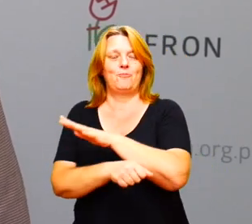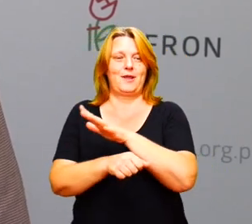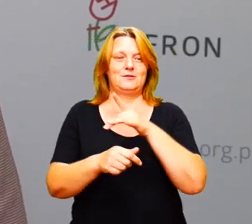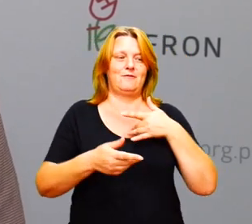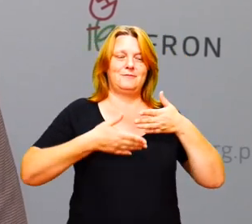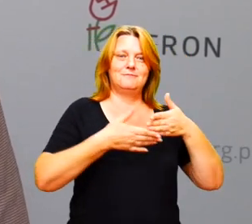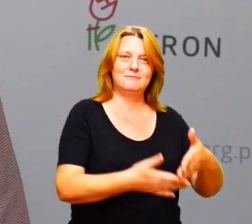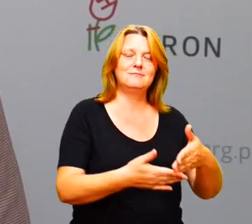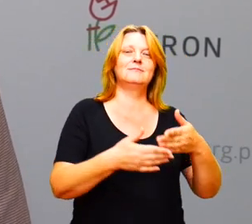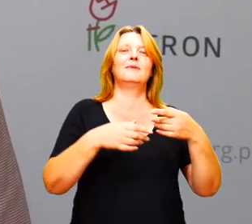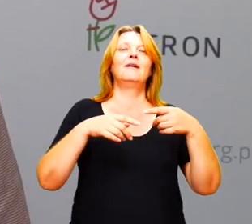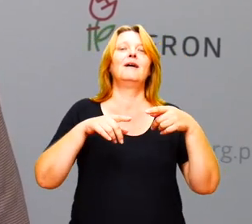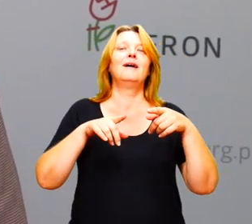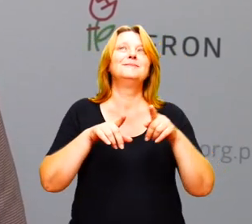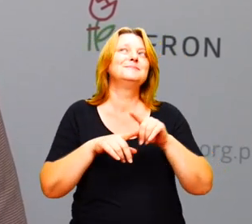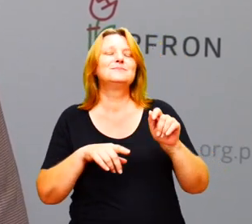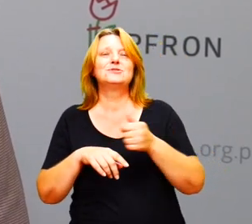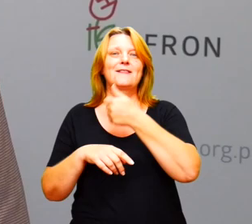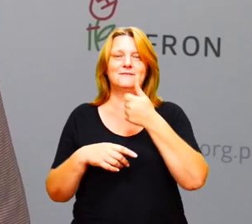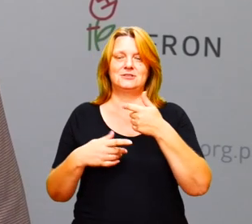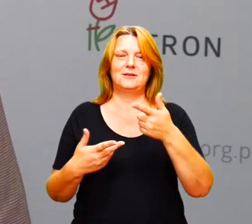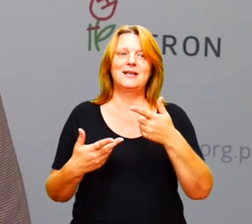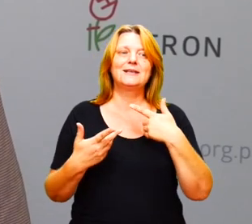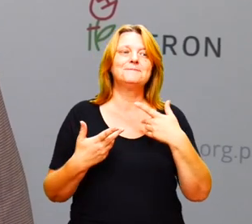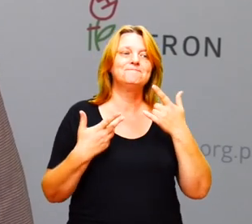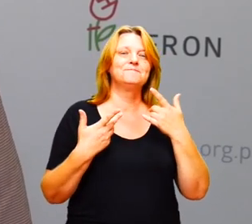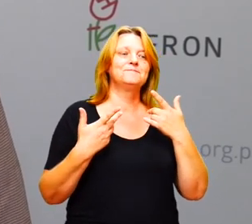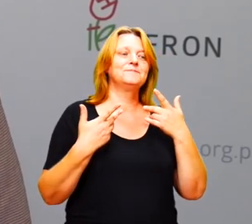to kompleksowe spojrzenie, jest to przede wszystkim taka